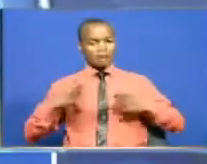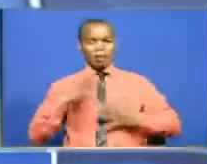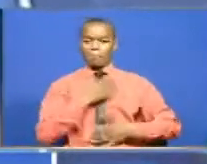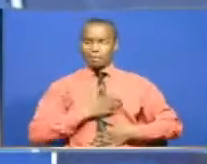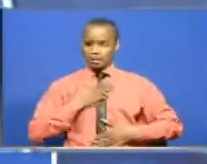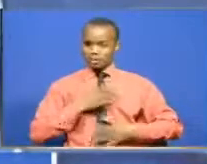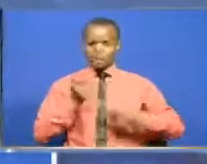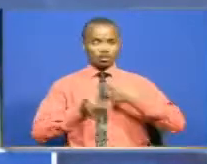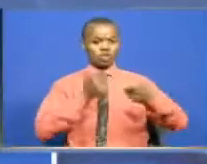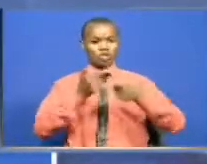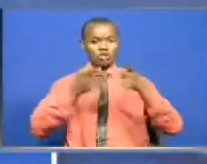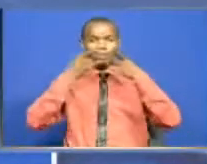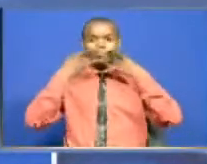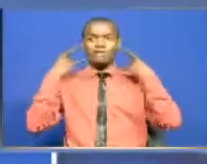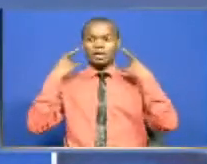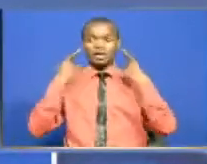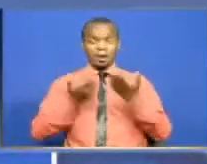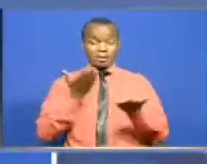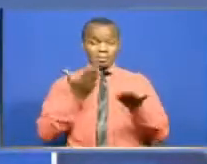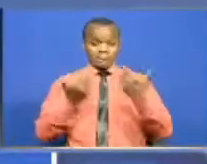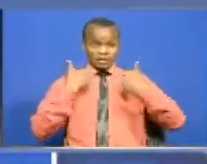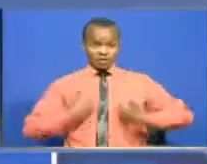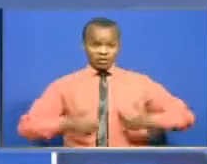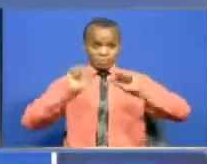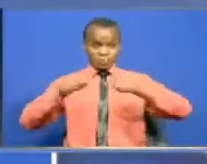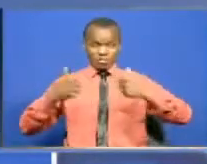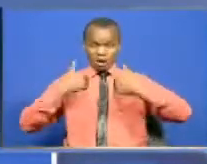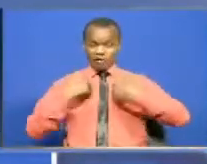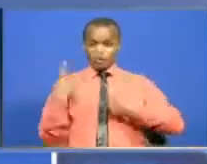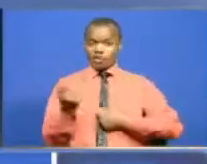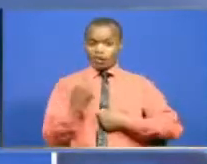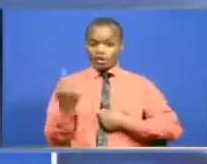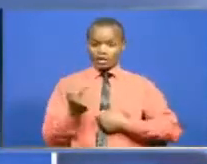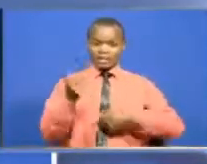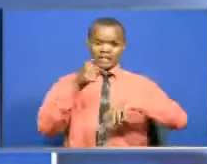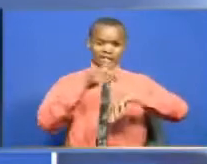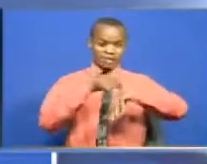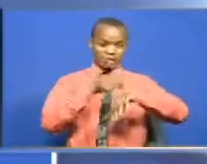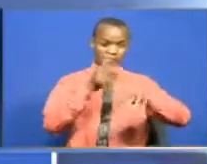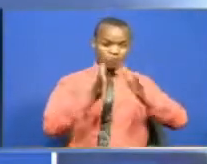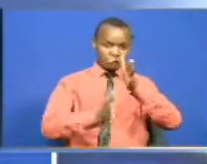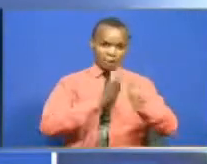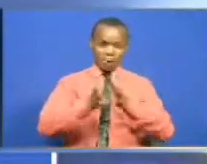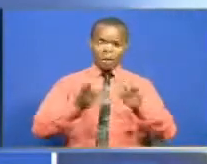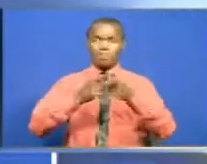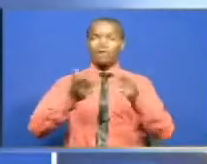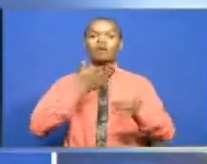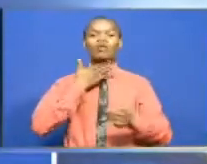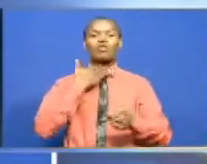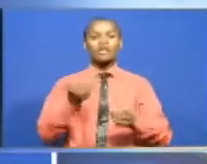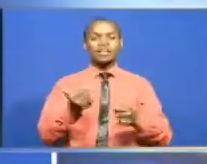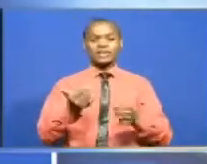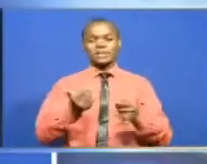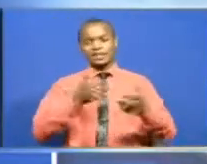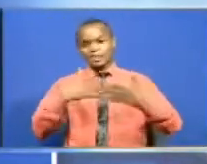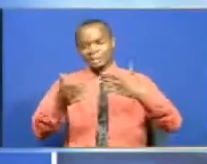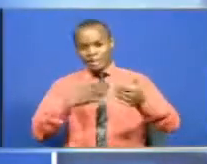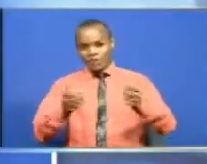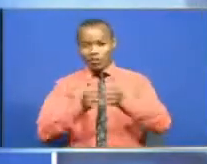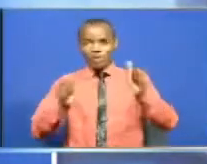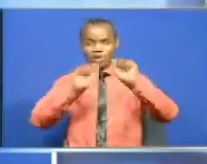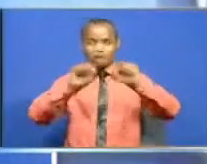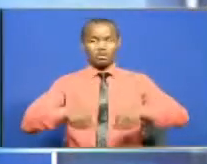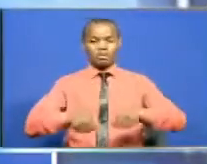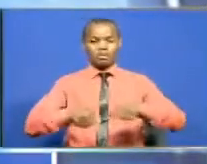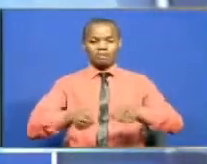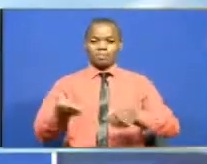kuvaa barakoa. Mimi ningekuwa nimeivaa kama sio kukusomea Darubini, lakini pia nataka usikie maneno vizuri, ndio maana sijaivaa. Narejea baada ya